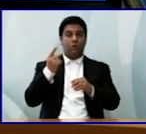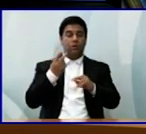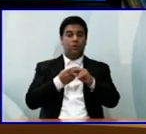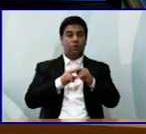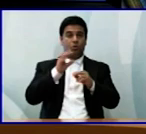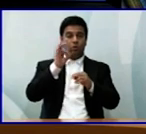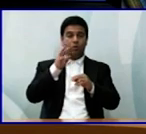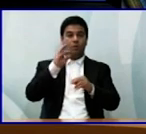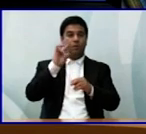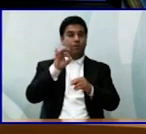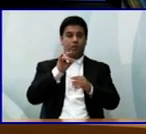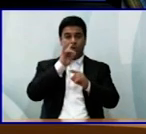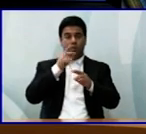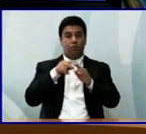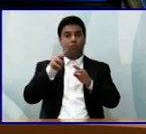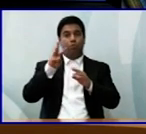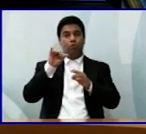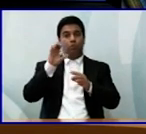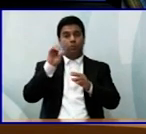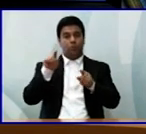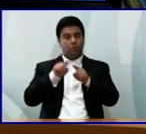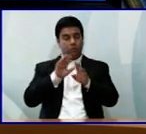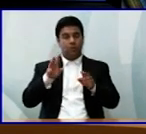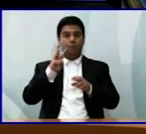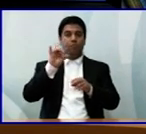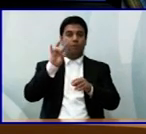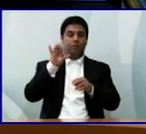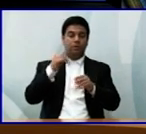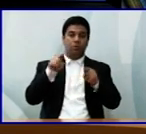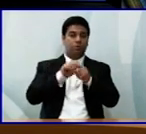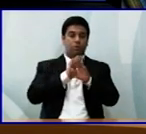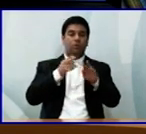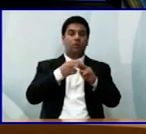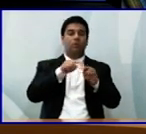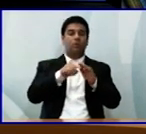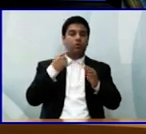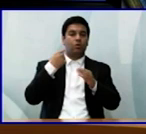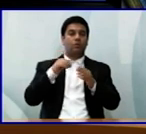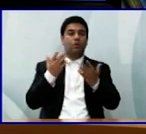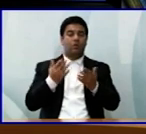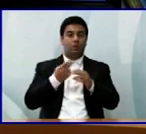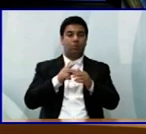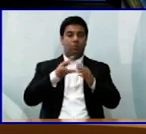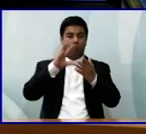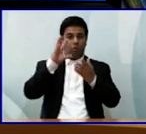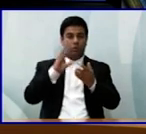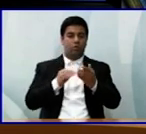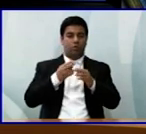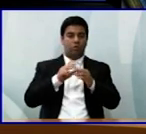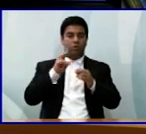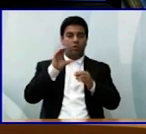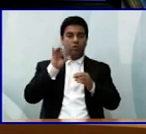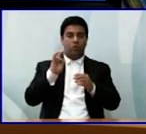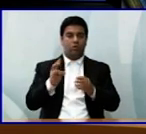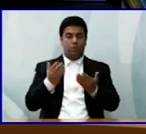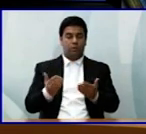manfi bo'lmaydi. 0 musbat ham emas, manfi son ham emas. U qanday son edi? U butun son edi.